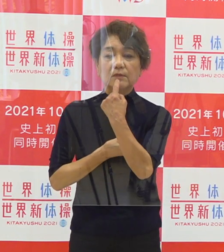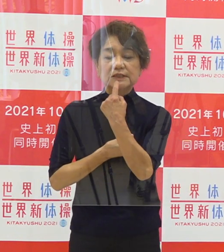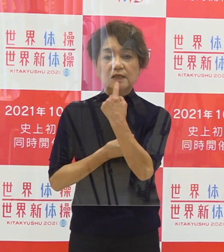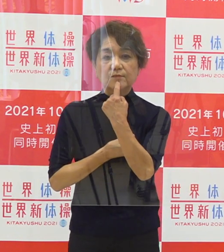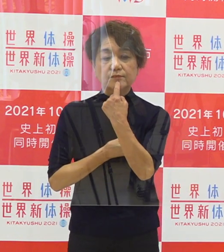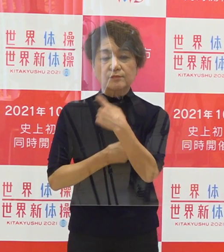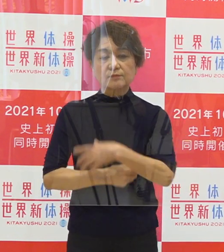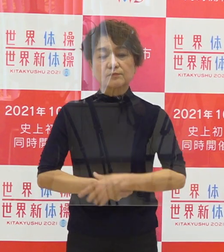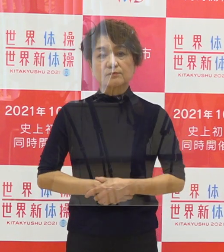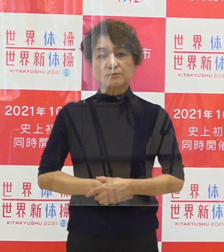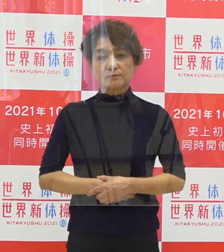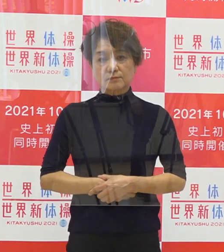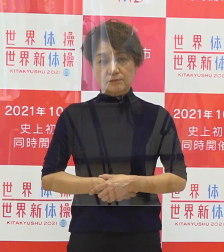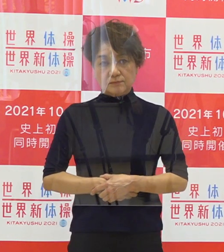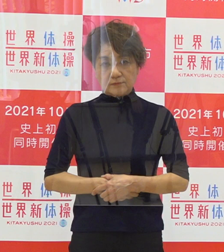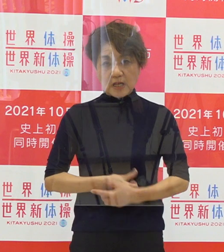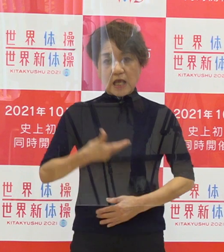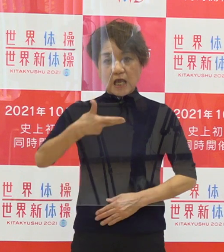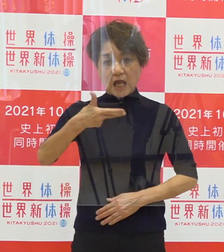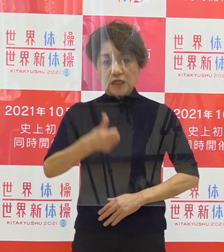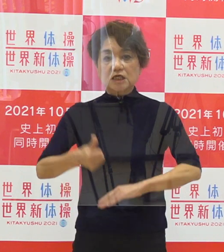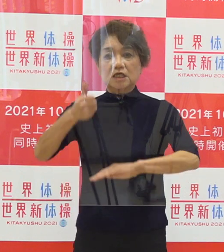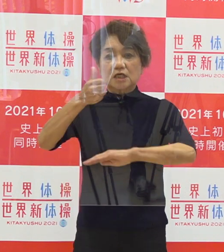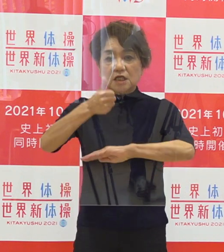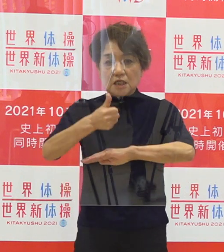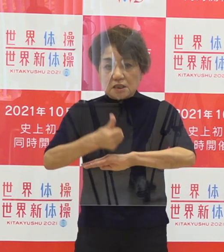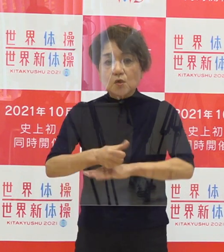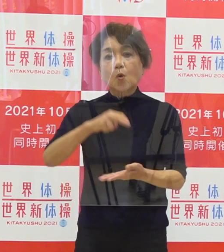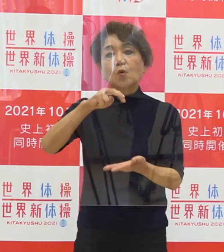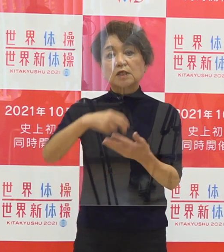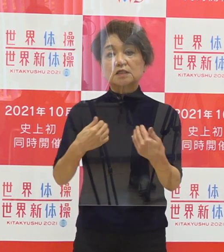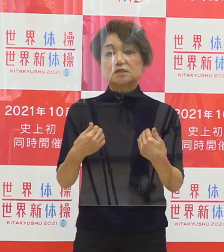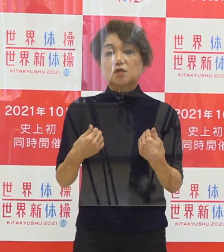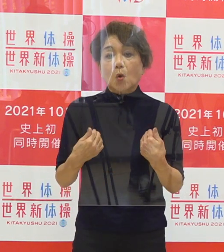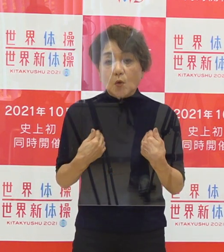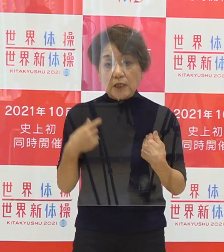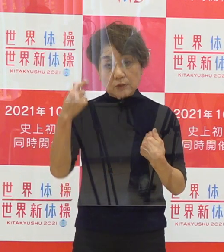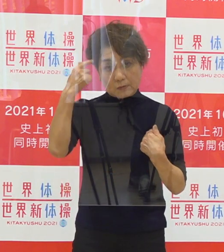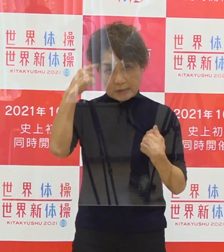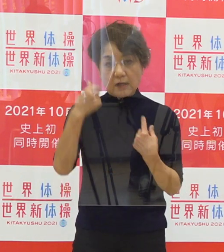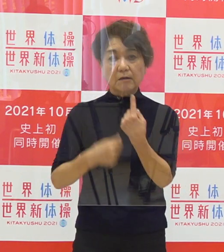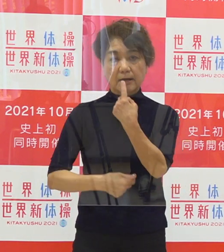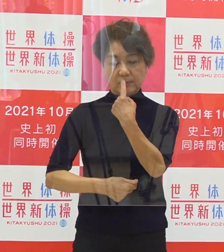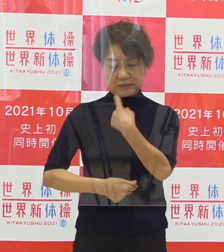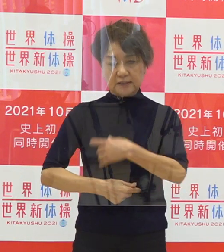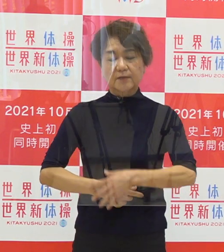もそれは市長として、必要なことではないかと考えまして、